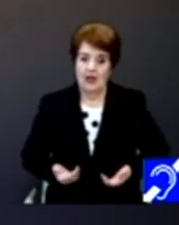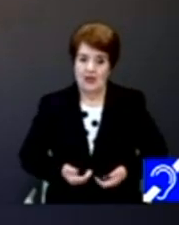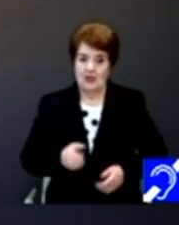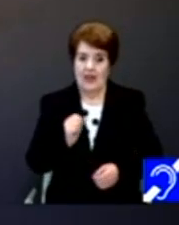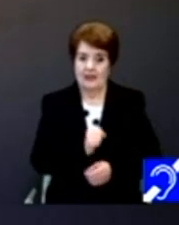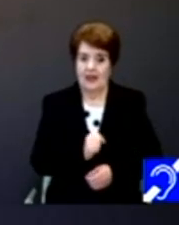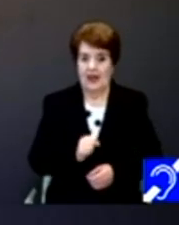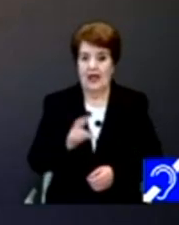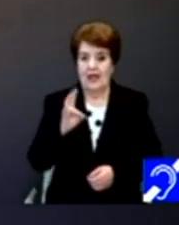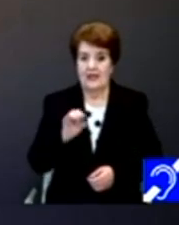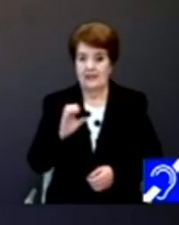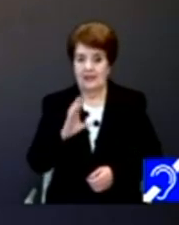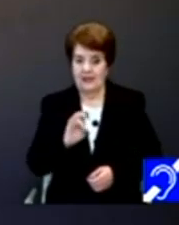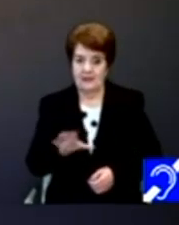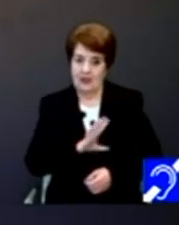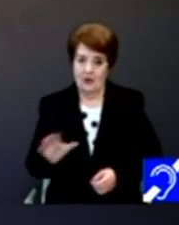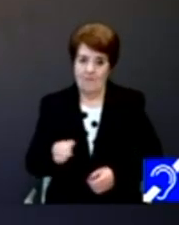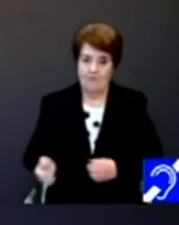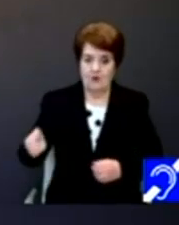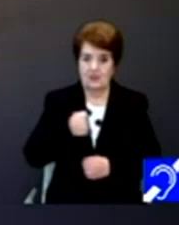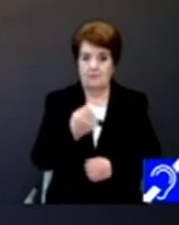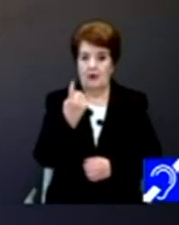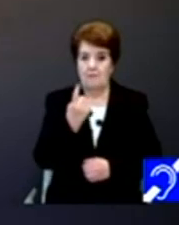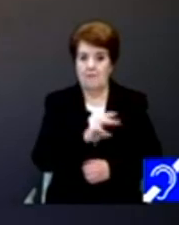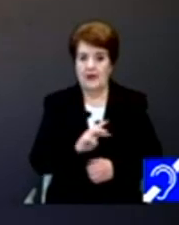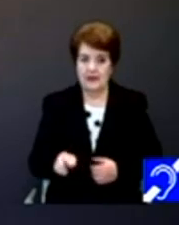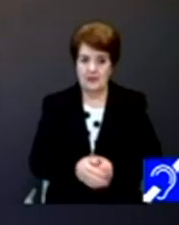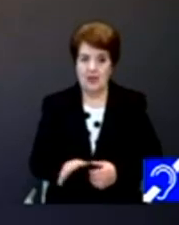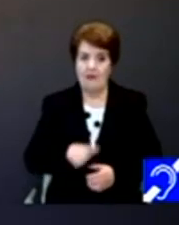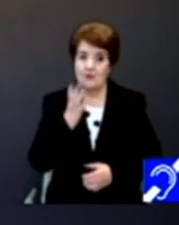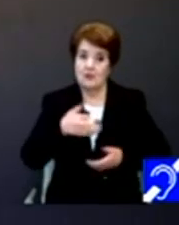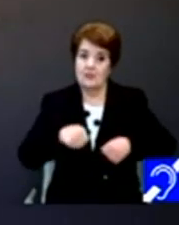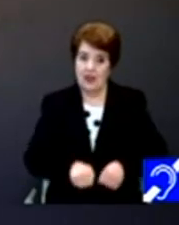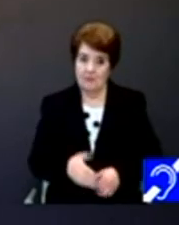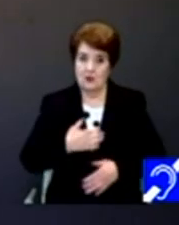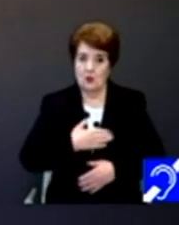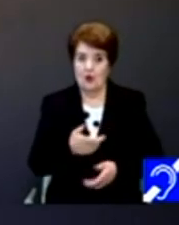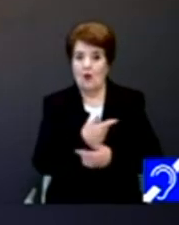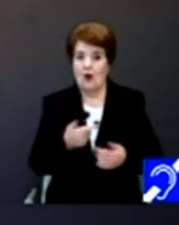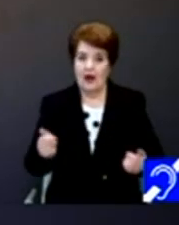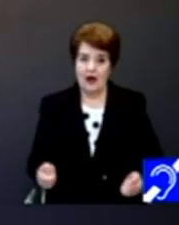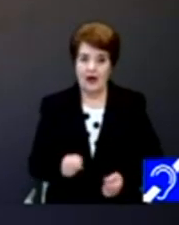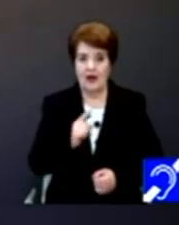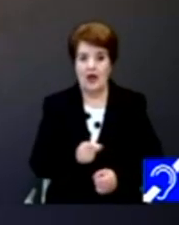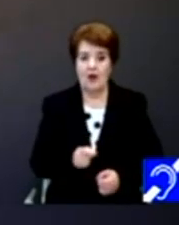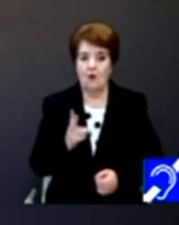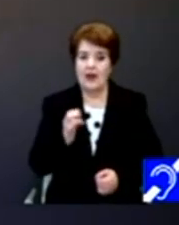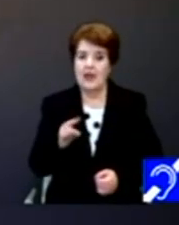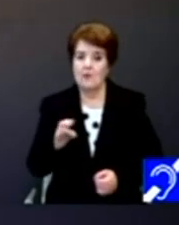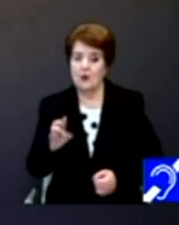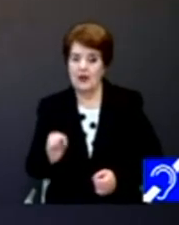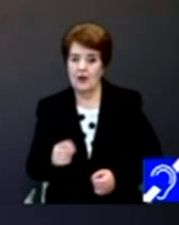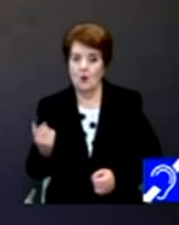Năstase pentru că nu a fost desemnat la funcția de prim-ministru. Avusesem dreptul și eu, ca oricare, la o nebunie, la un